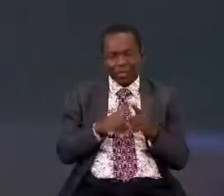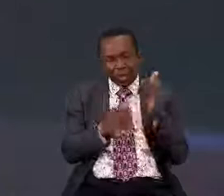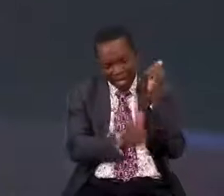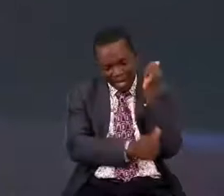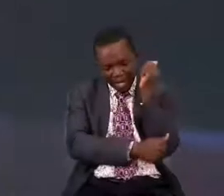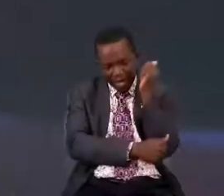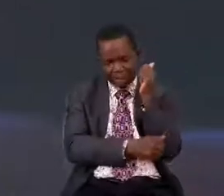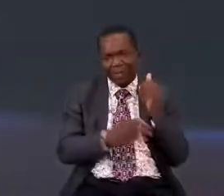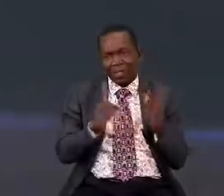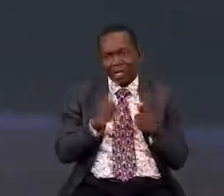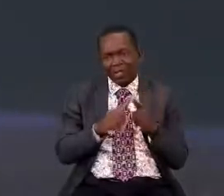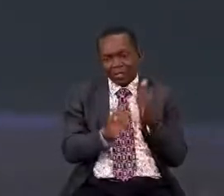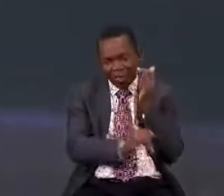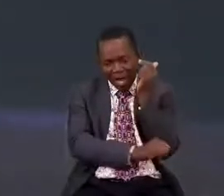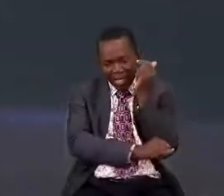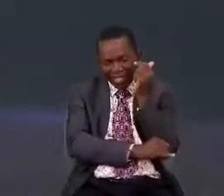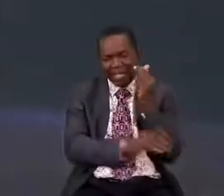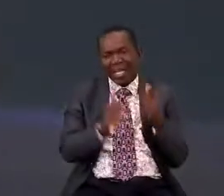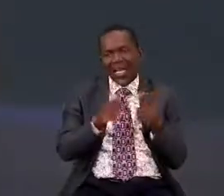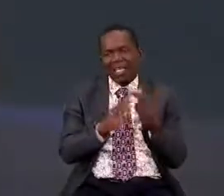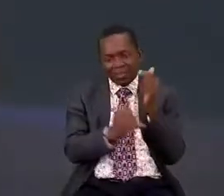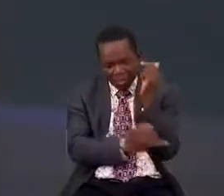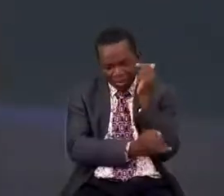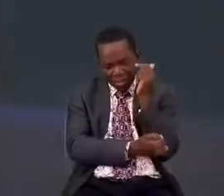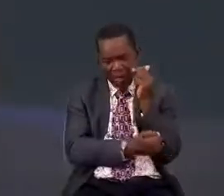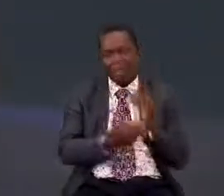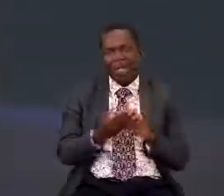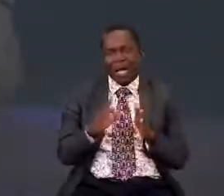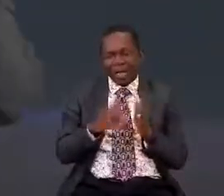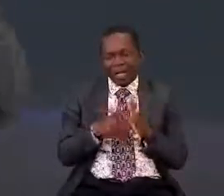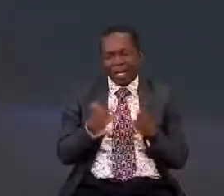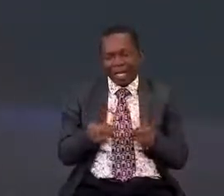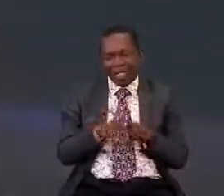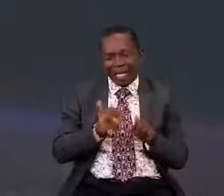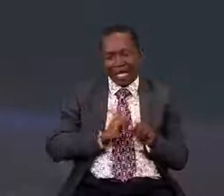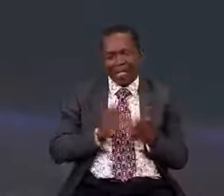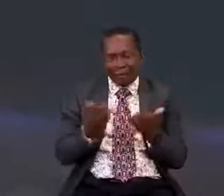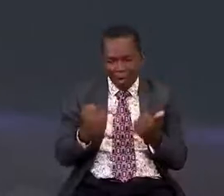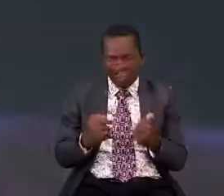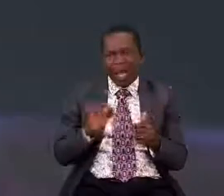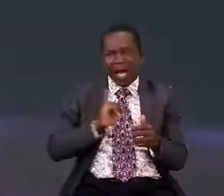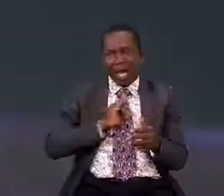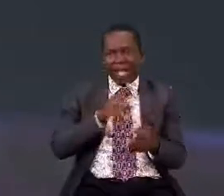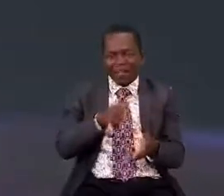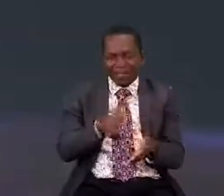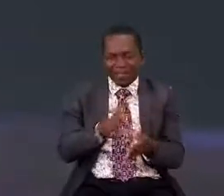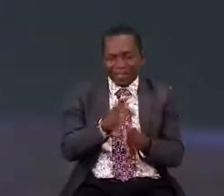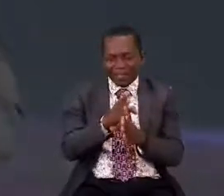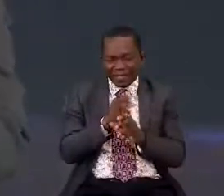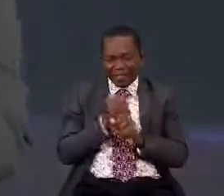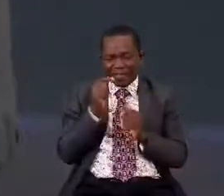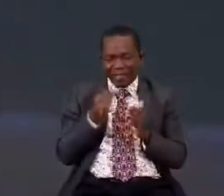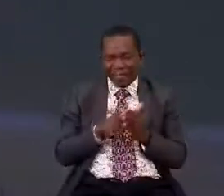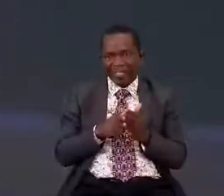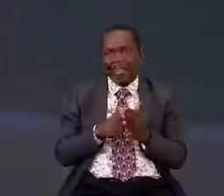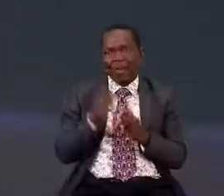je reçois cela au nom des enfants d'Israël. Ce qu'il